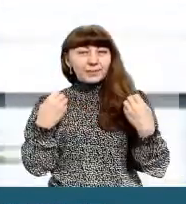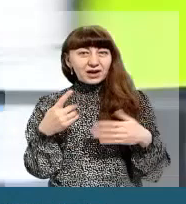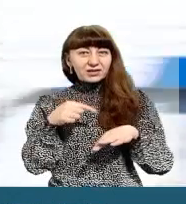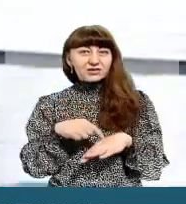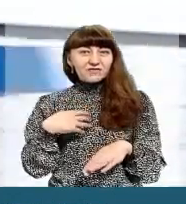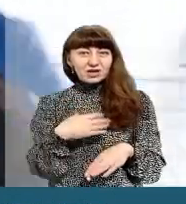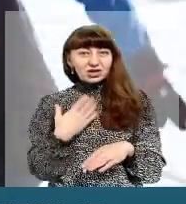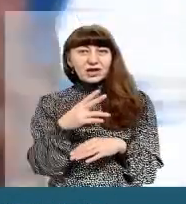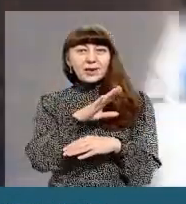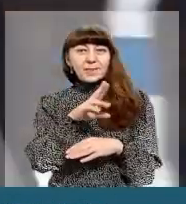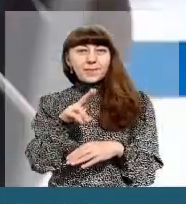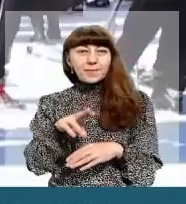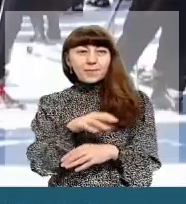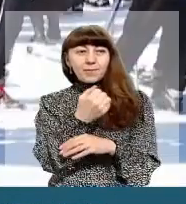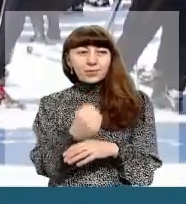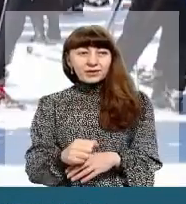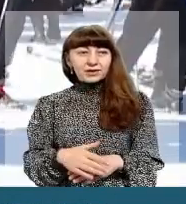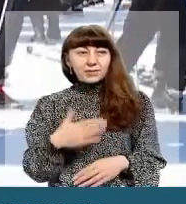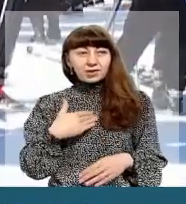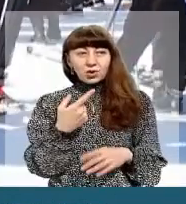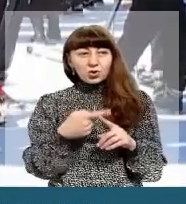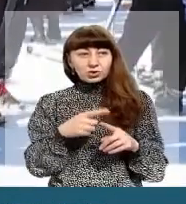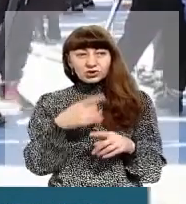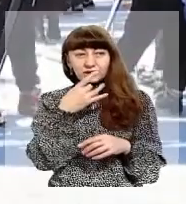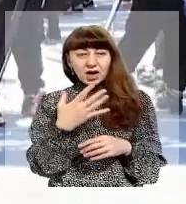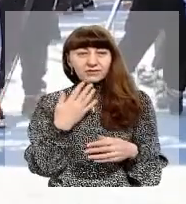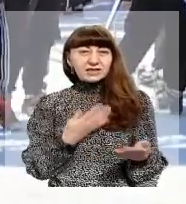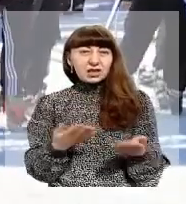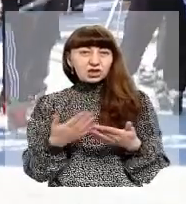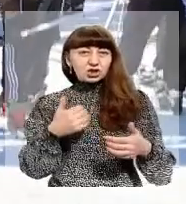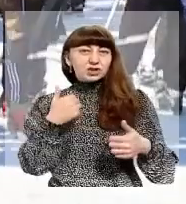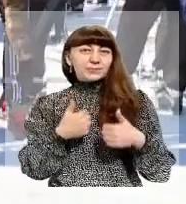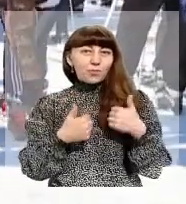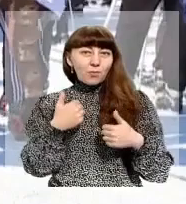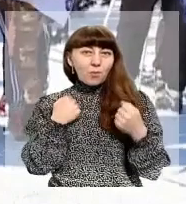сегодня важнее победы, говорит юноша. Мне очень нравится этот вид спорта.